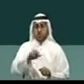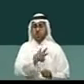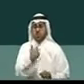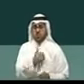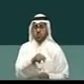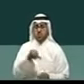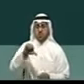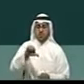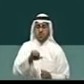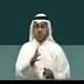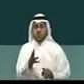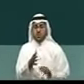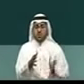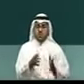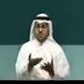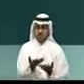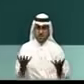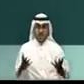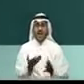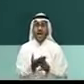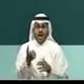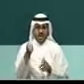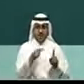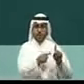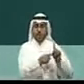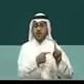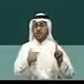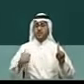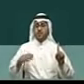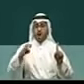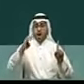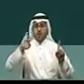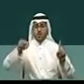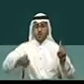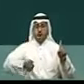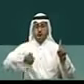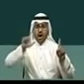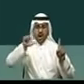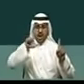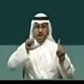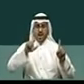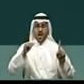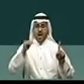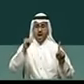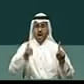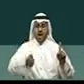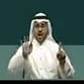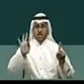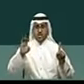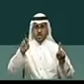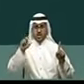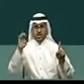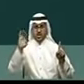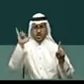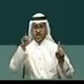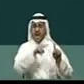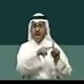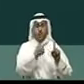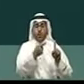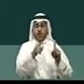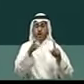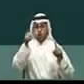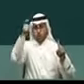وشعبا على خلفية قضية اختفاء المواطن السعودي جمال خاشقجي. كما أكد سموه أن ما تم